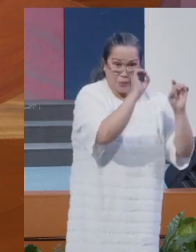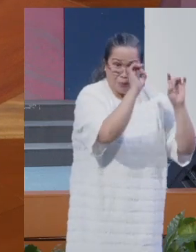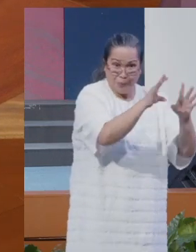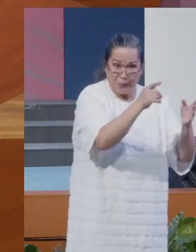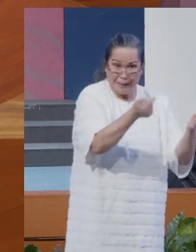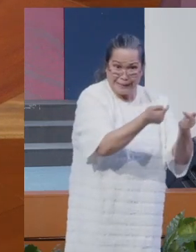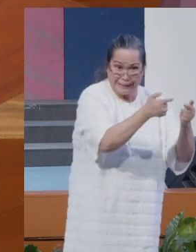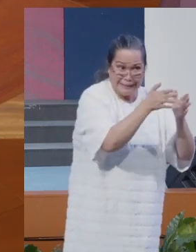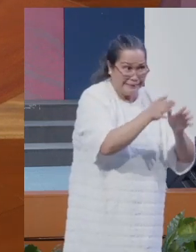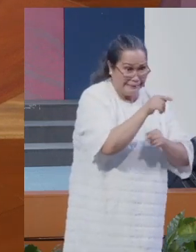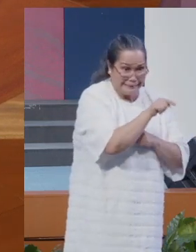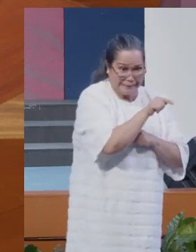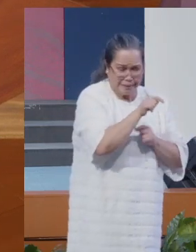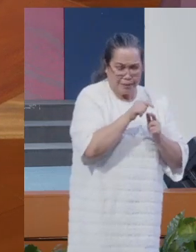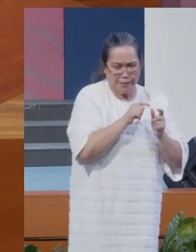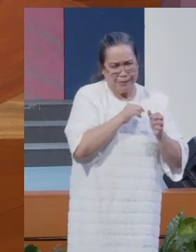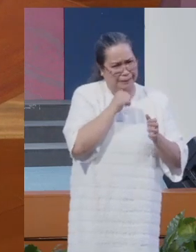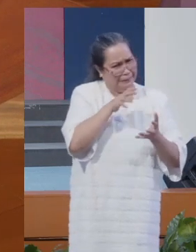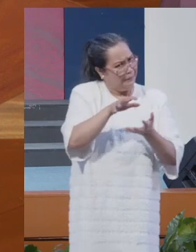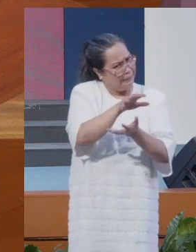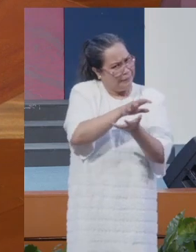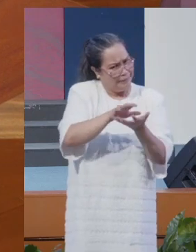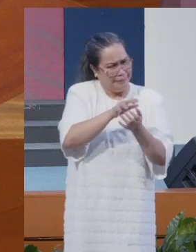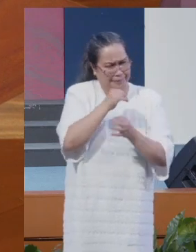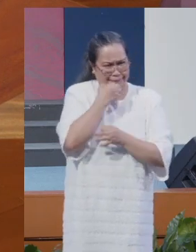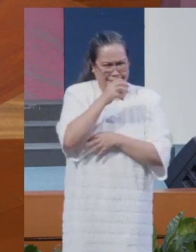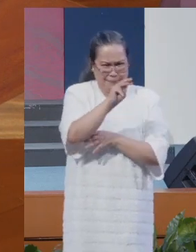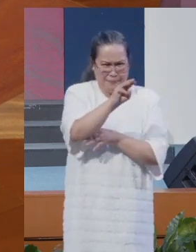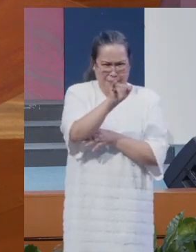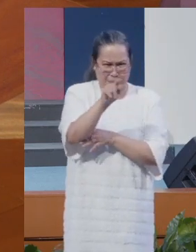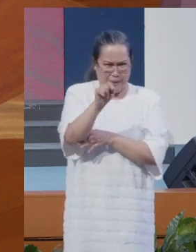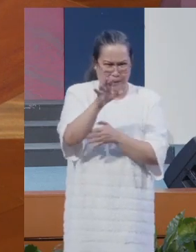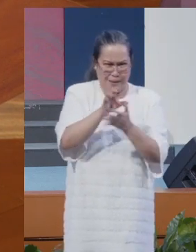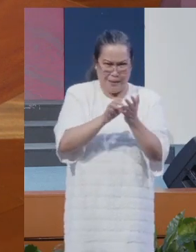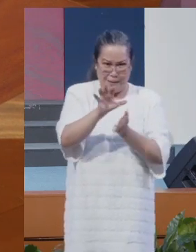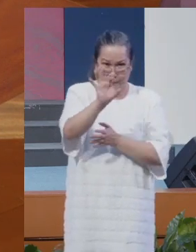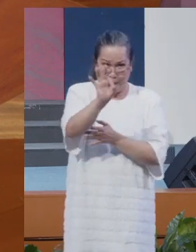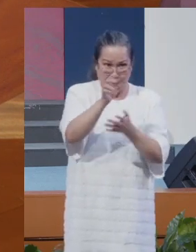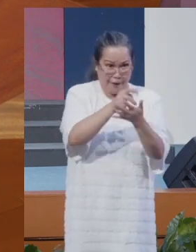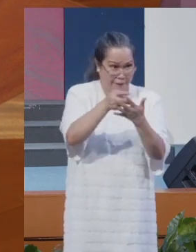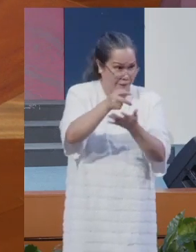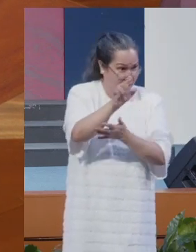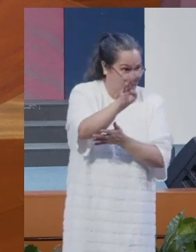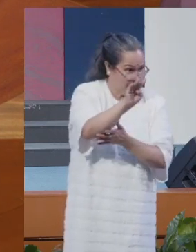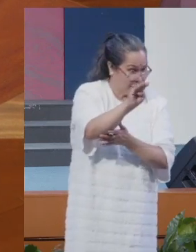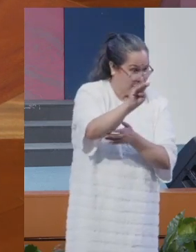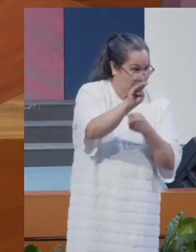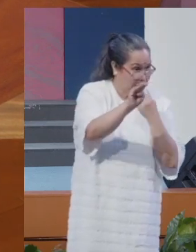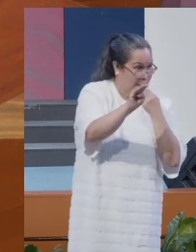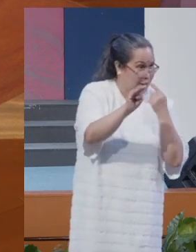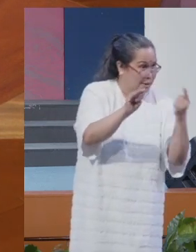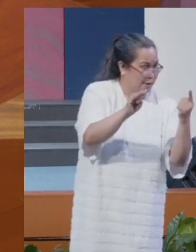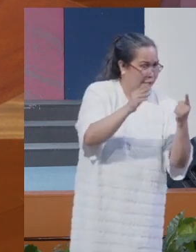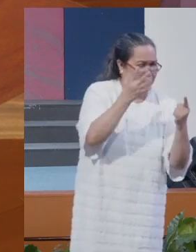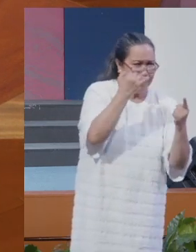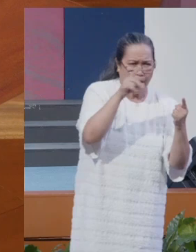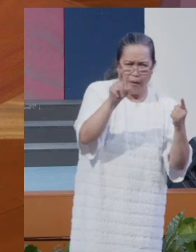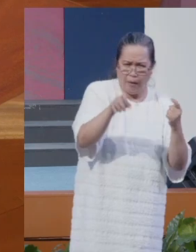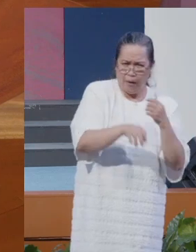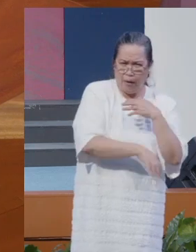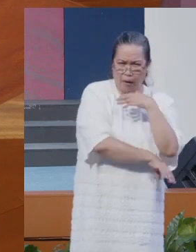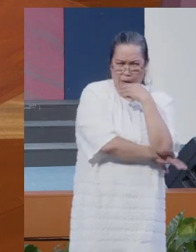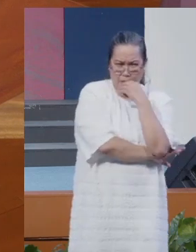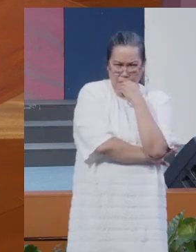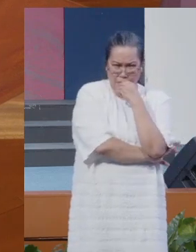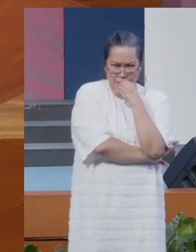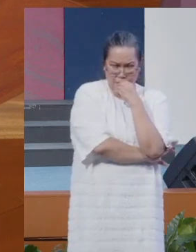Ang sabi sa Matthew, chapter 9, verse 14, ang mga nagtanong doon, ang sabi doon